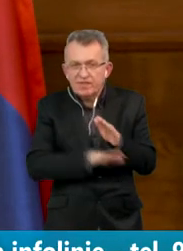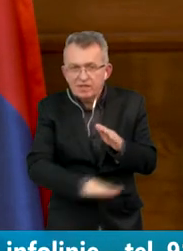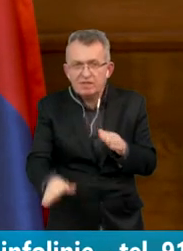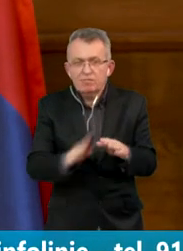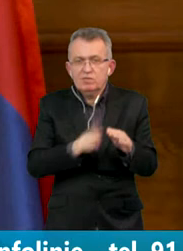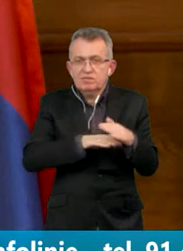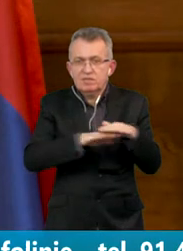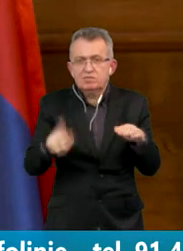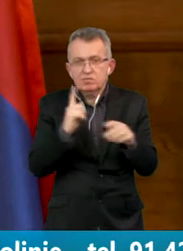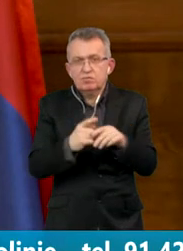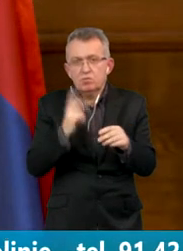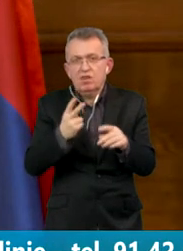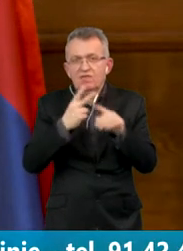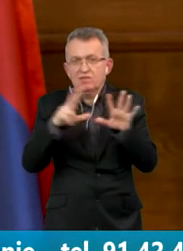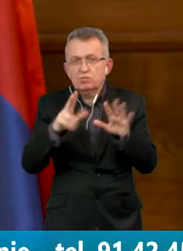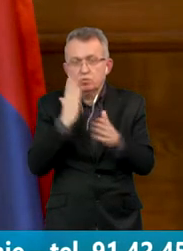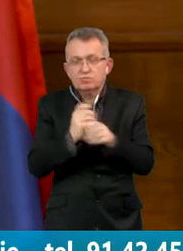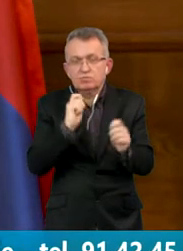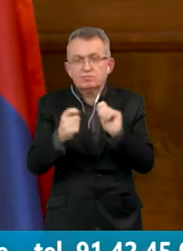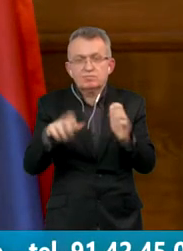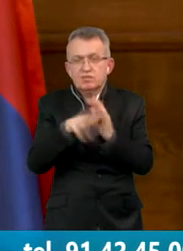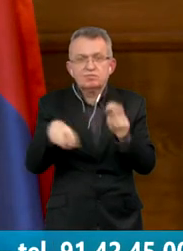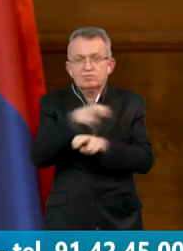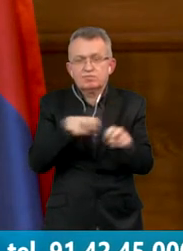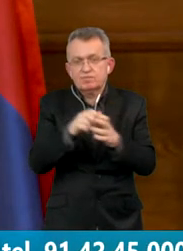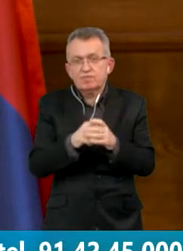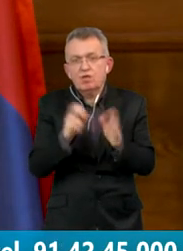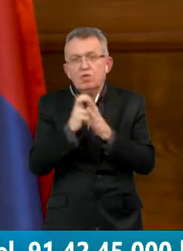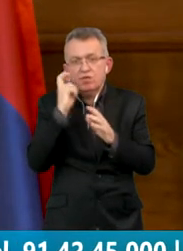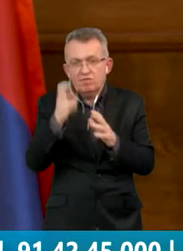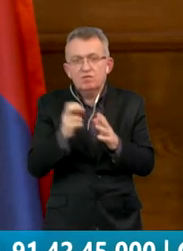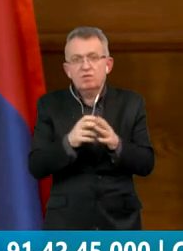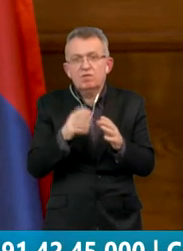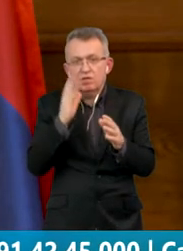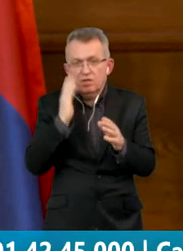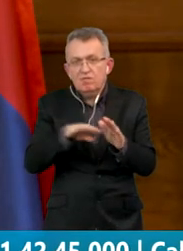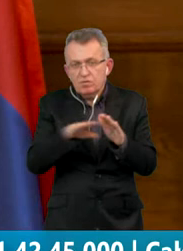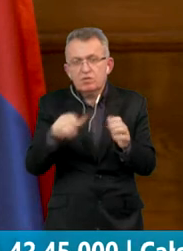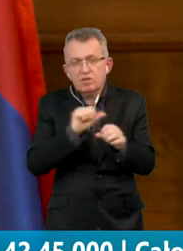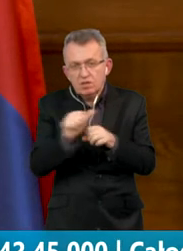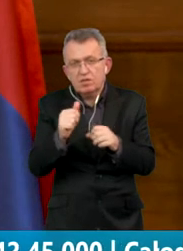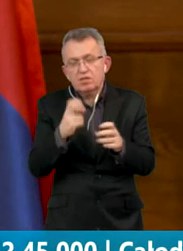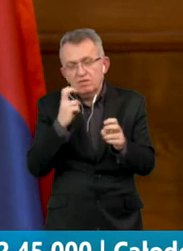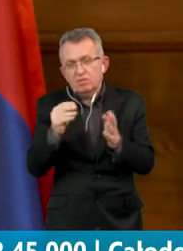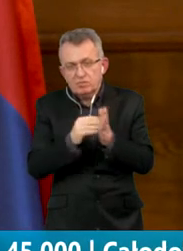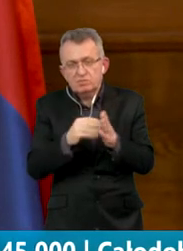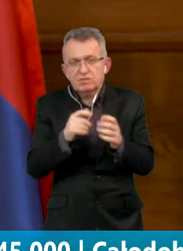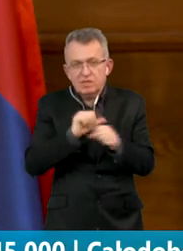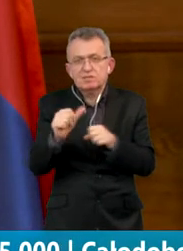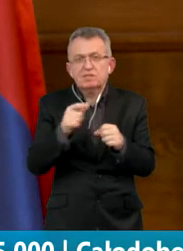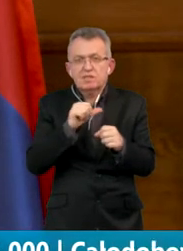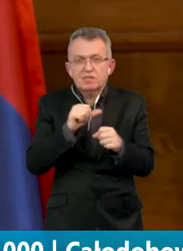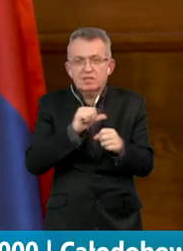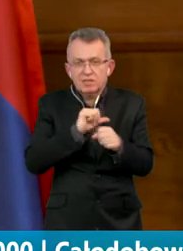niskopodłogowe, których 28 jeździ po naszych ulicach. Ale te tramwaje częściowo niskopodłogowe też spełniają swoje zadania, też